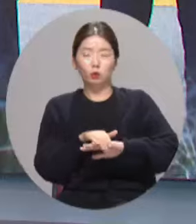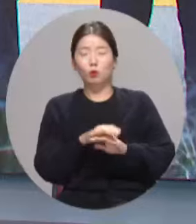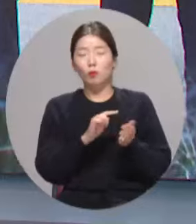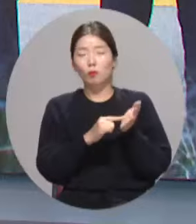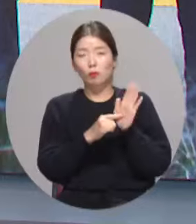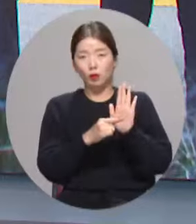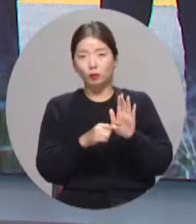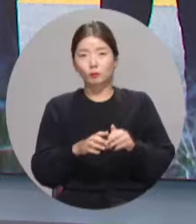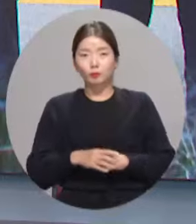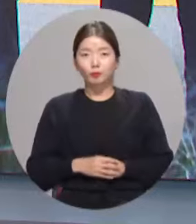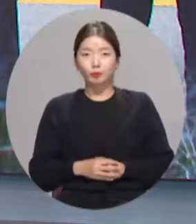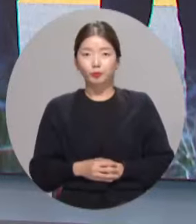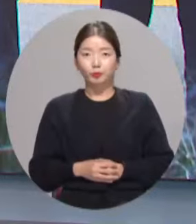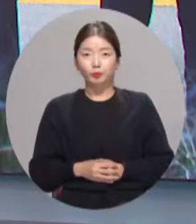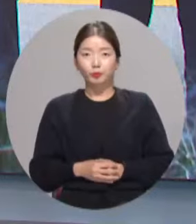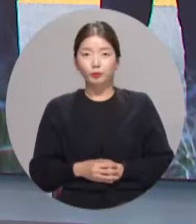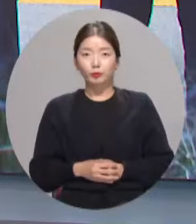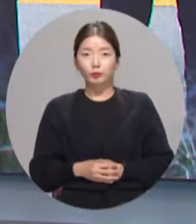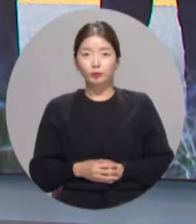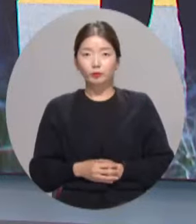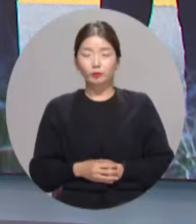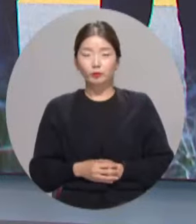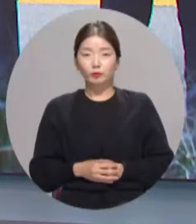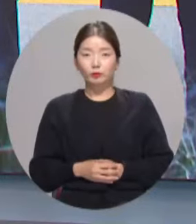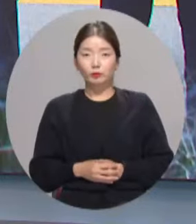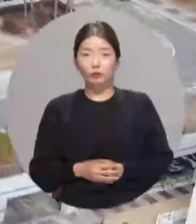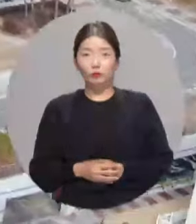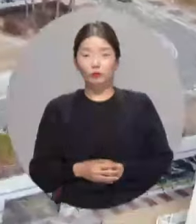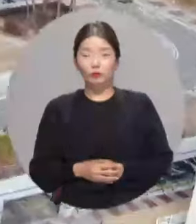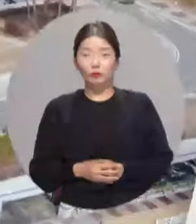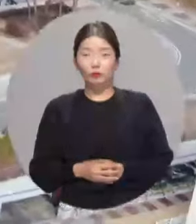등장했습니다. 보도에 조수영 기자입니다.